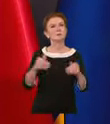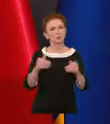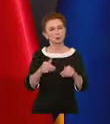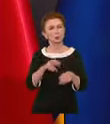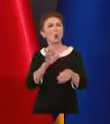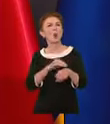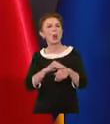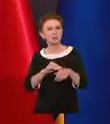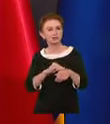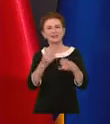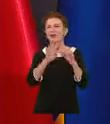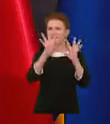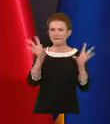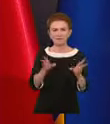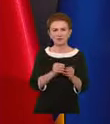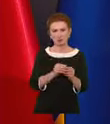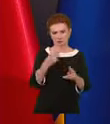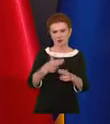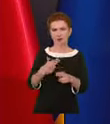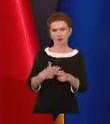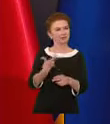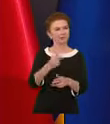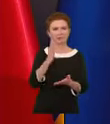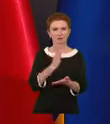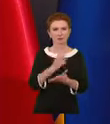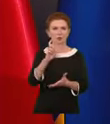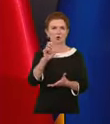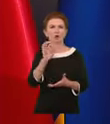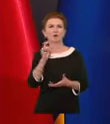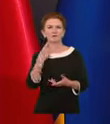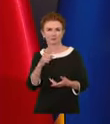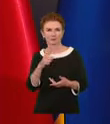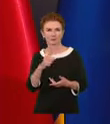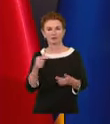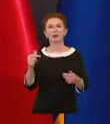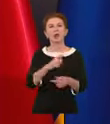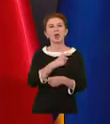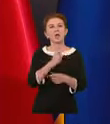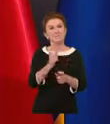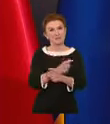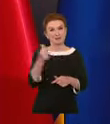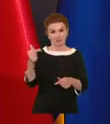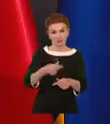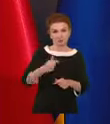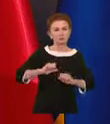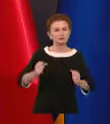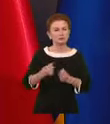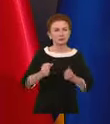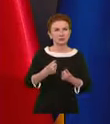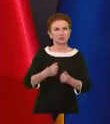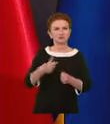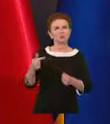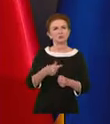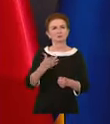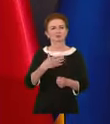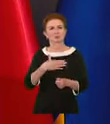COVID-em, państwo musi funkcjonować. Musimy mieć nowoczesne leki, nowoczesne terapie i musimy mieć na te nowoczesne leki,